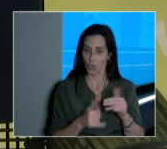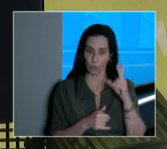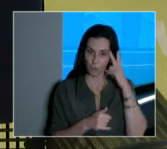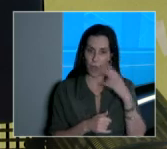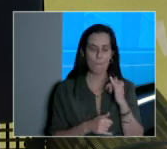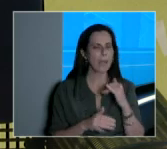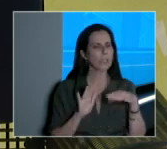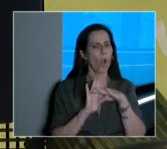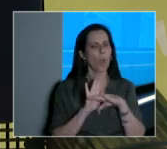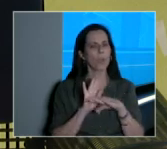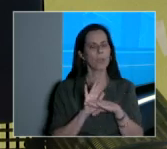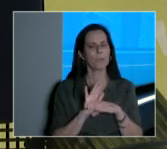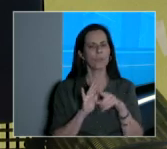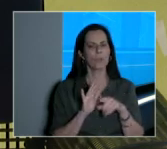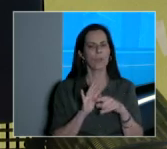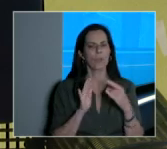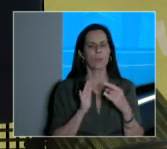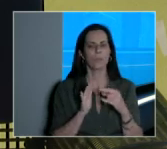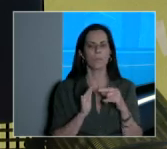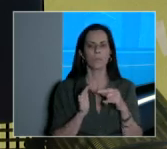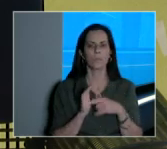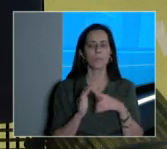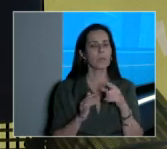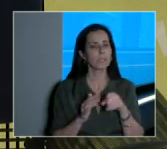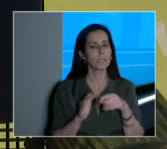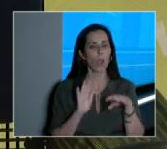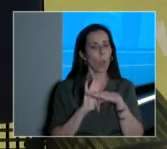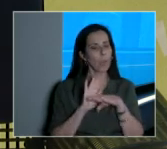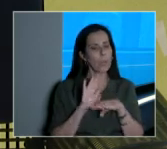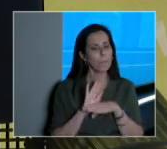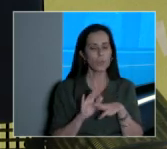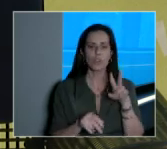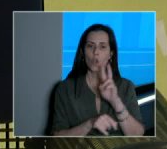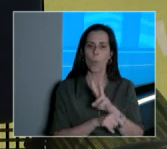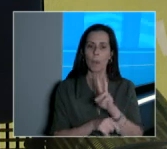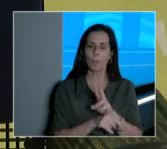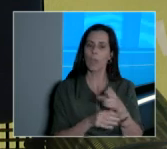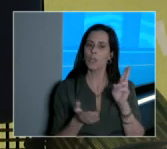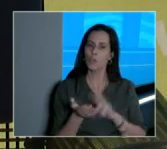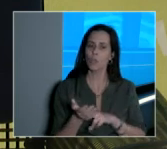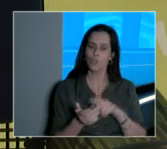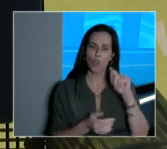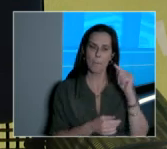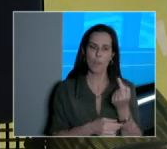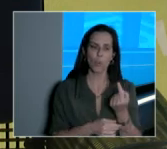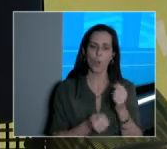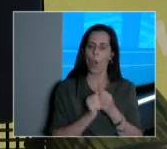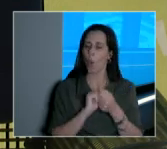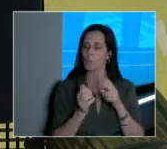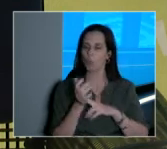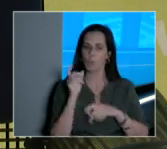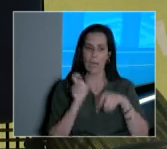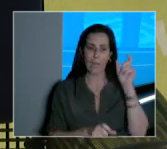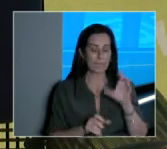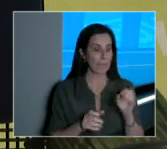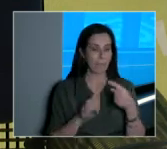תבינו, מה זה החוקים האלה שמהווים את החוקה שלנו? מדובר בחוקים ששומרים על זכויות של מיעוטים או על זכויות של אזרחים.